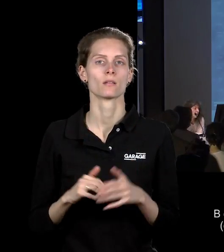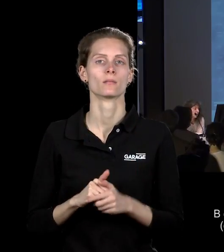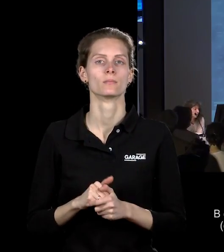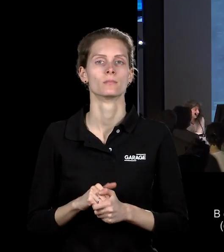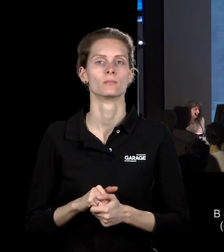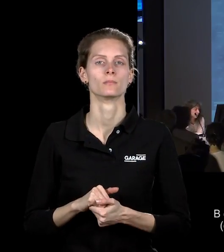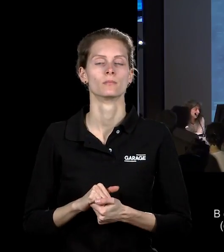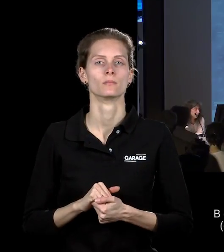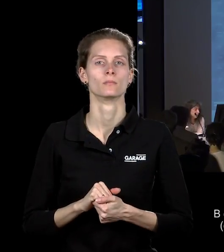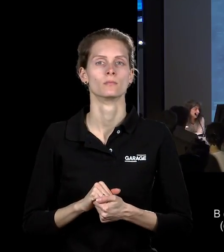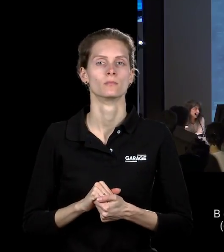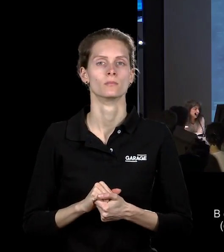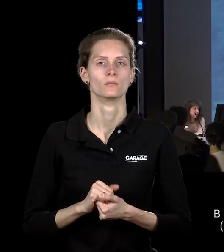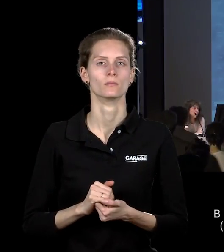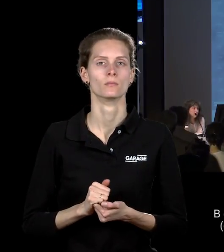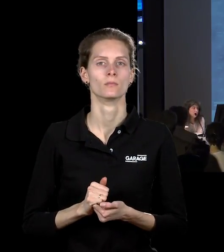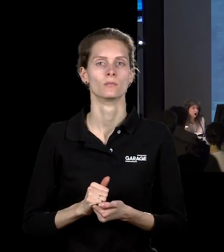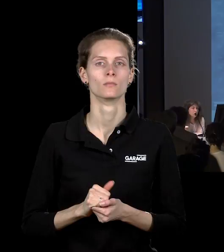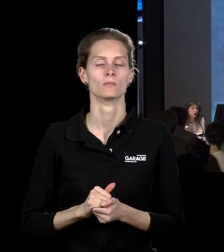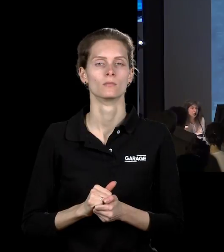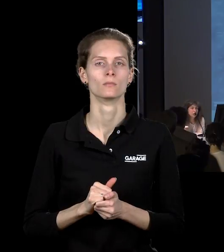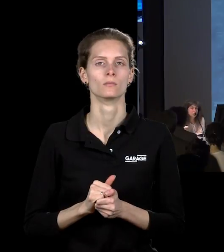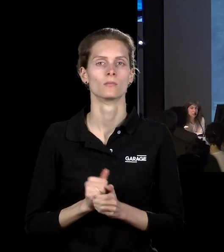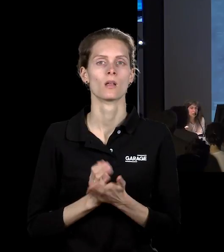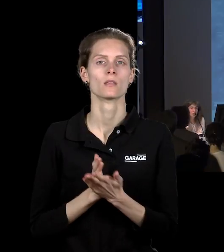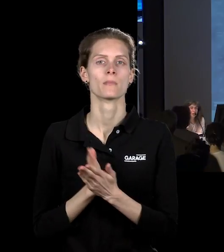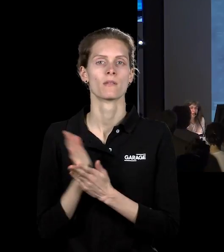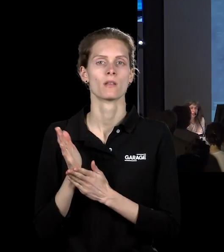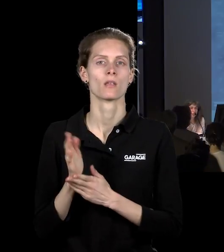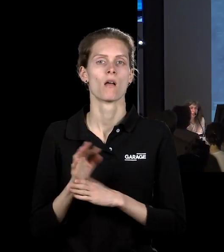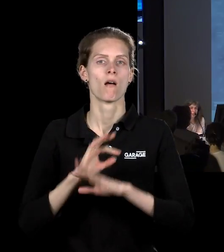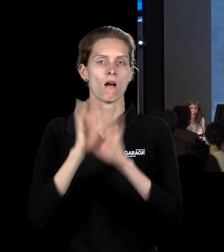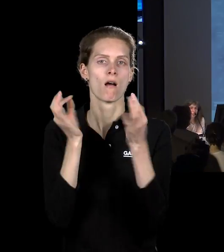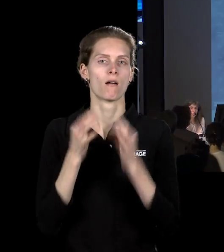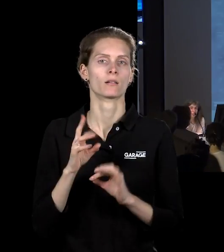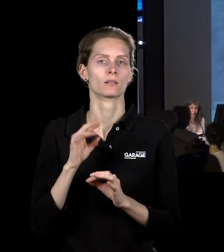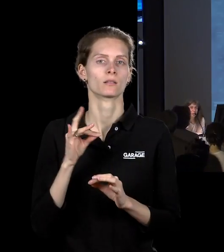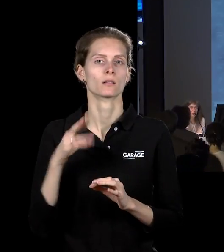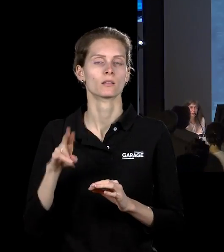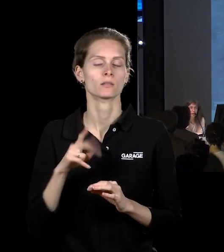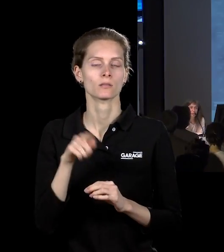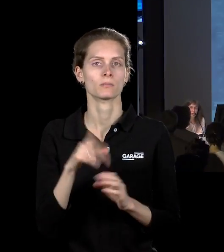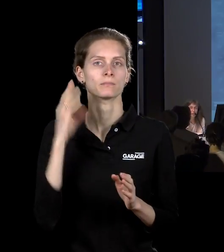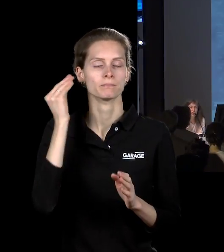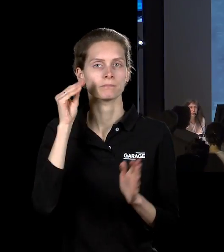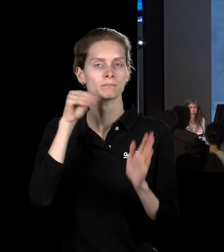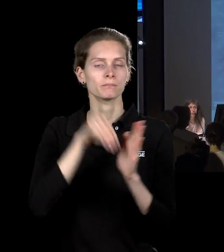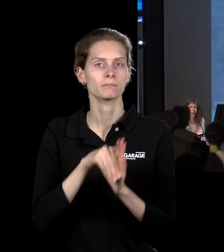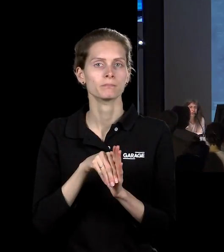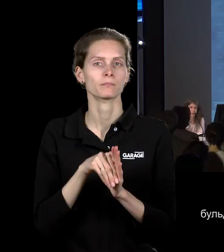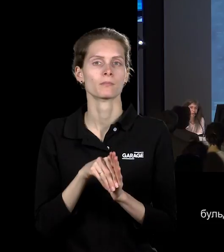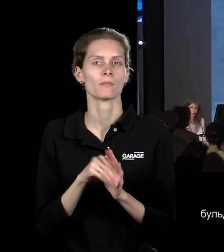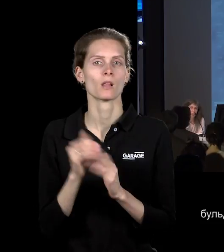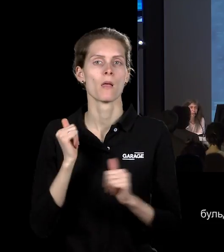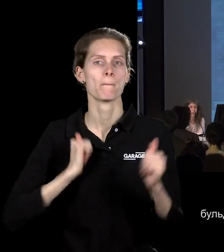хэппенинга, как направление арт-ярд, который предполагает перформанс апокалиптического